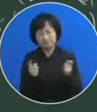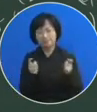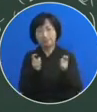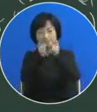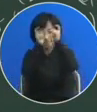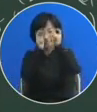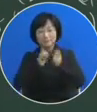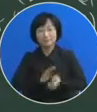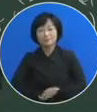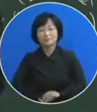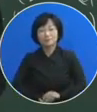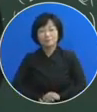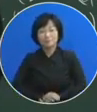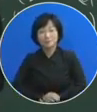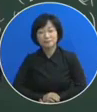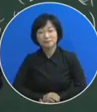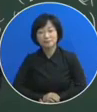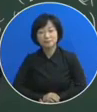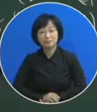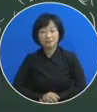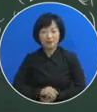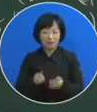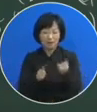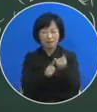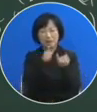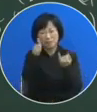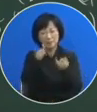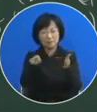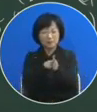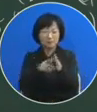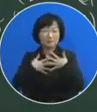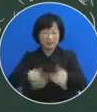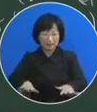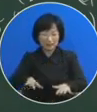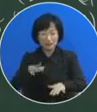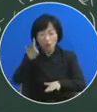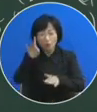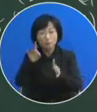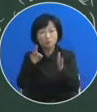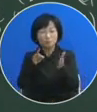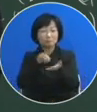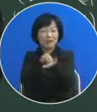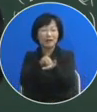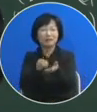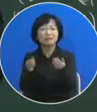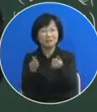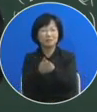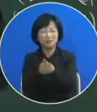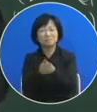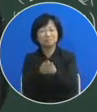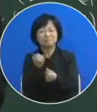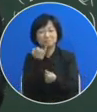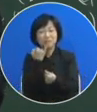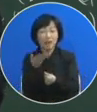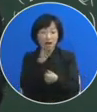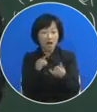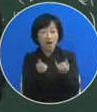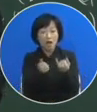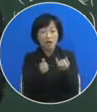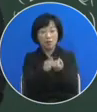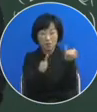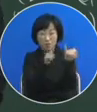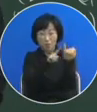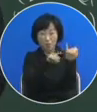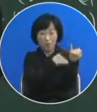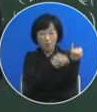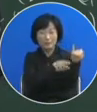fight. 그렇게 뭐 그 새 신자니까 또 그런 말도 하죠. And I can understand that because he's just a new believer. 근데 이 근사님 좀 심해. But the senior deaconess was a